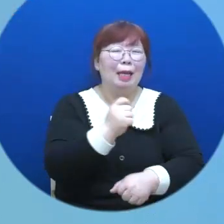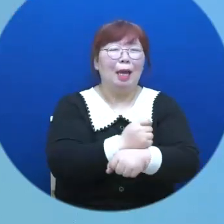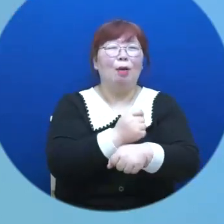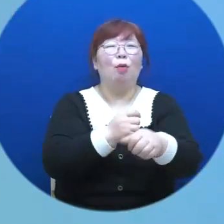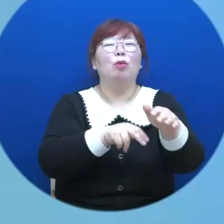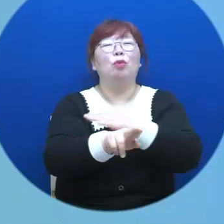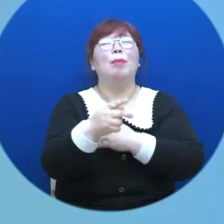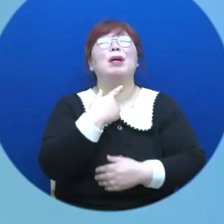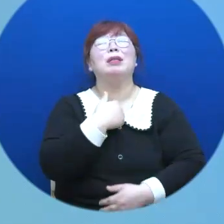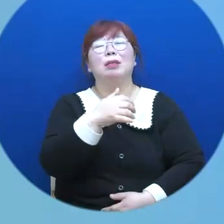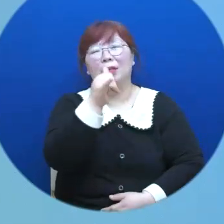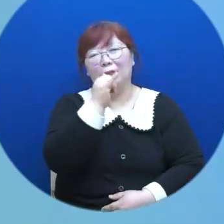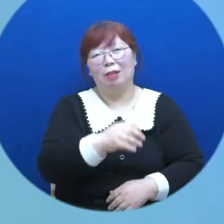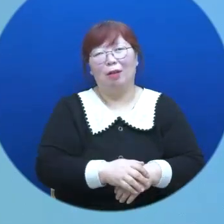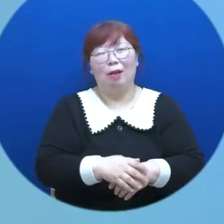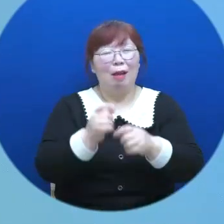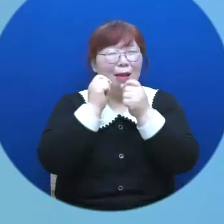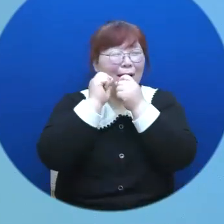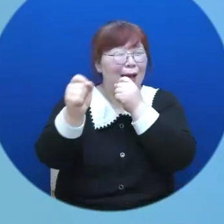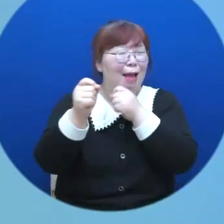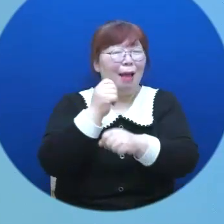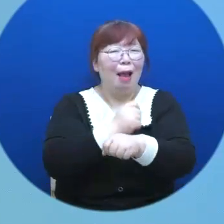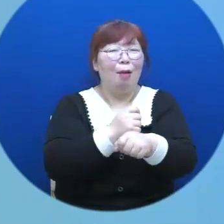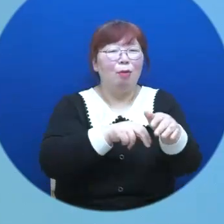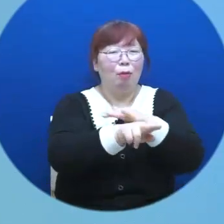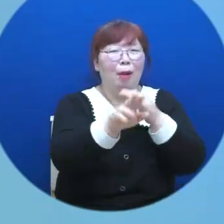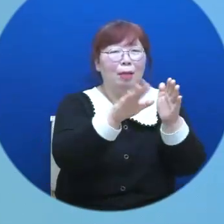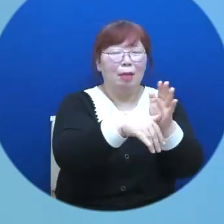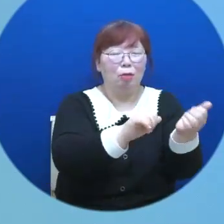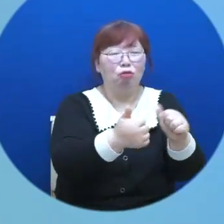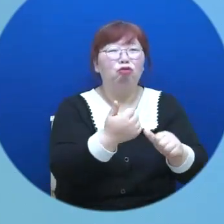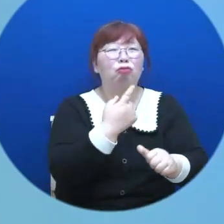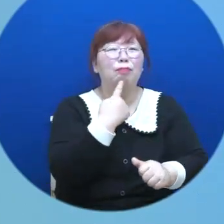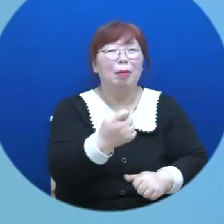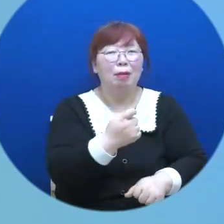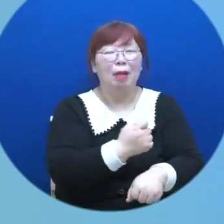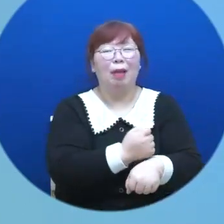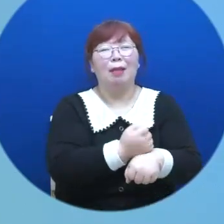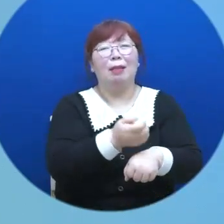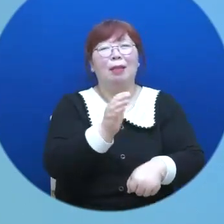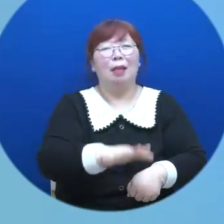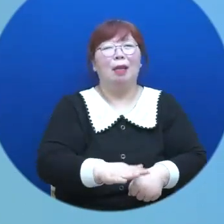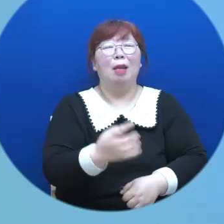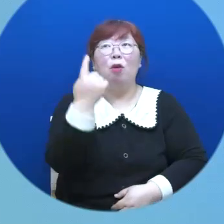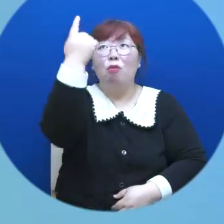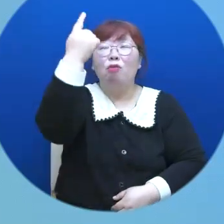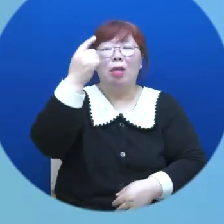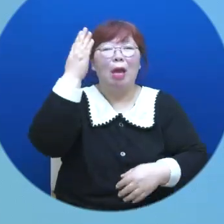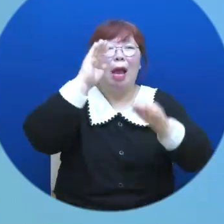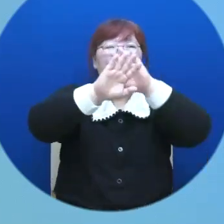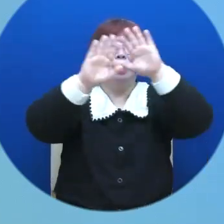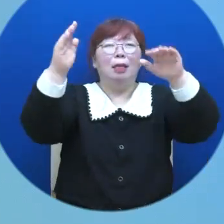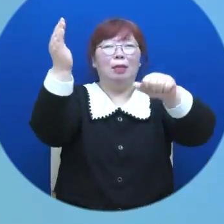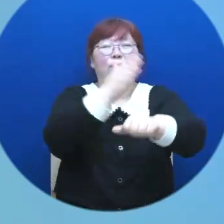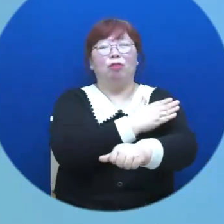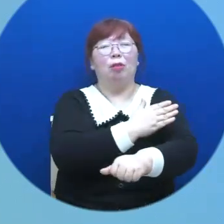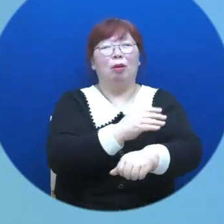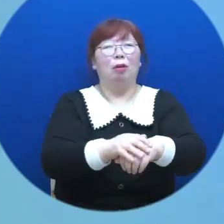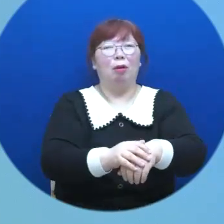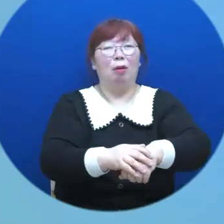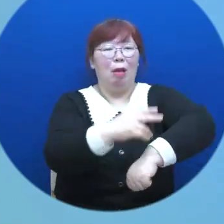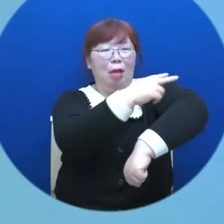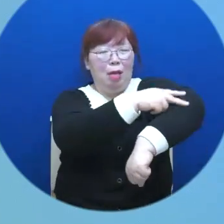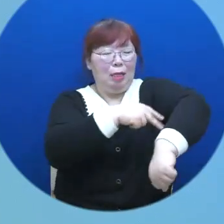그런데 하나님이 나타났어. 근데 위로부터 사닥다리가 내려오구나. 하나님의 사자가